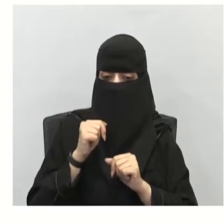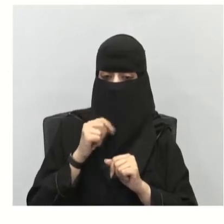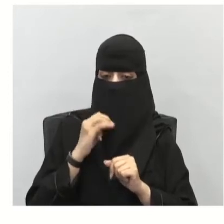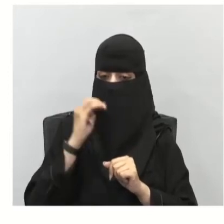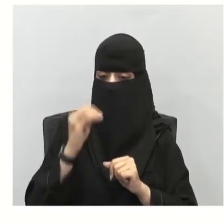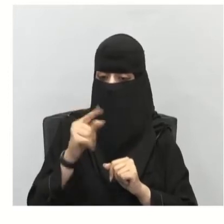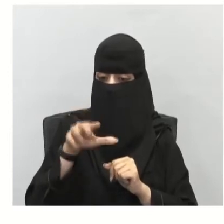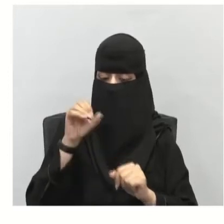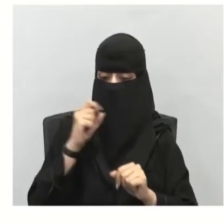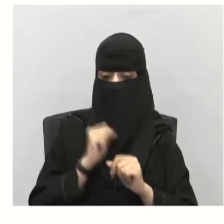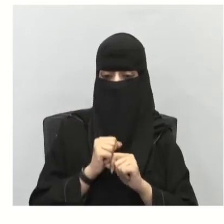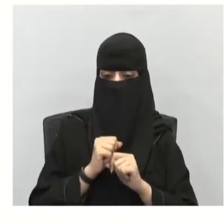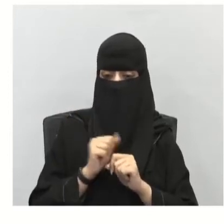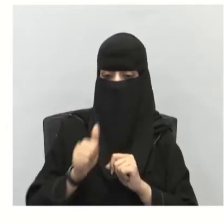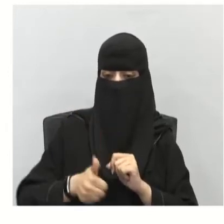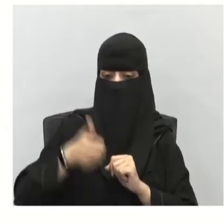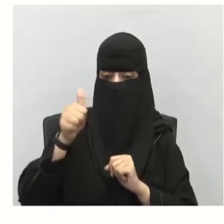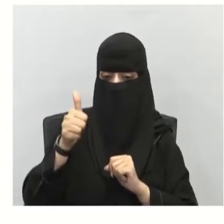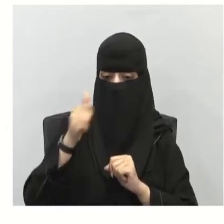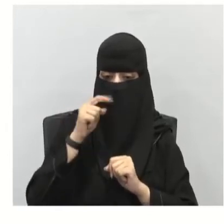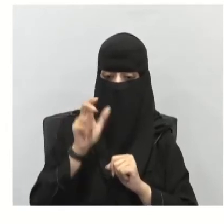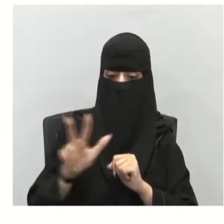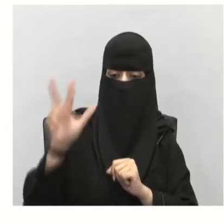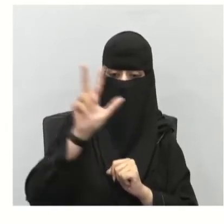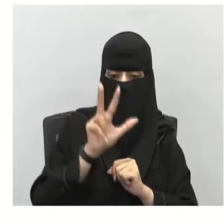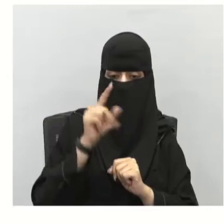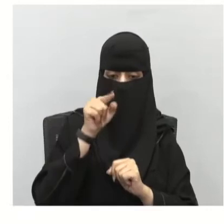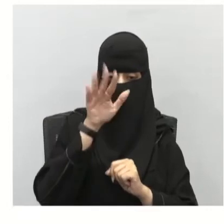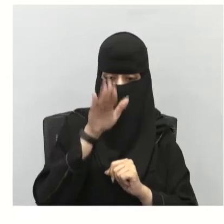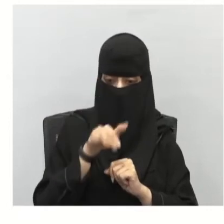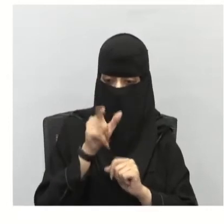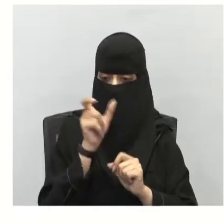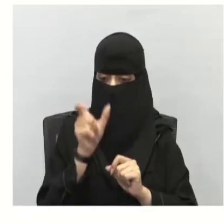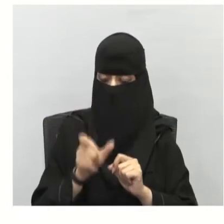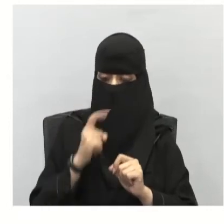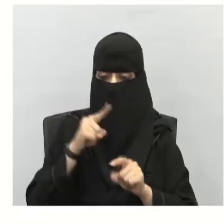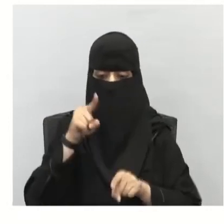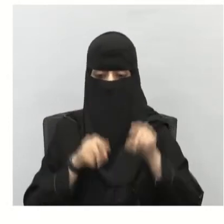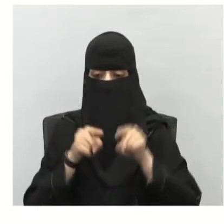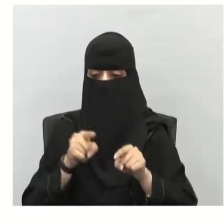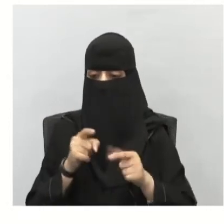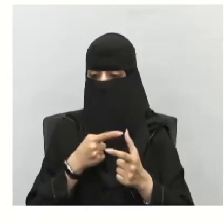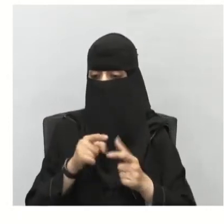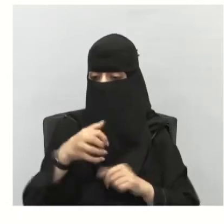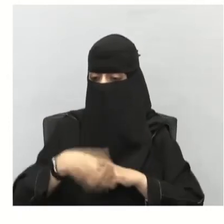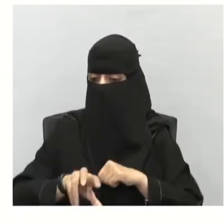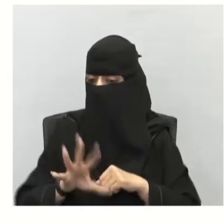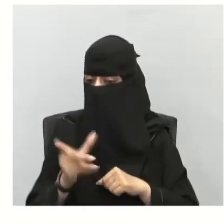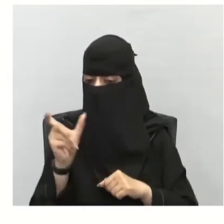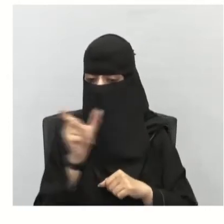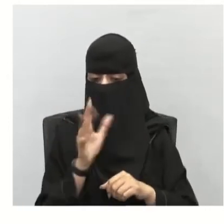المطلوب، فقرأ ألف أدخل ال على الكلمات الآتية وأبين نوعها في كل